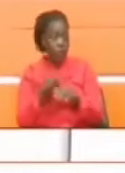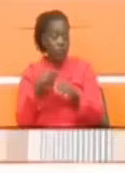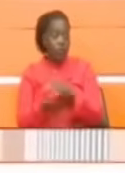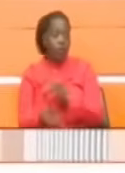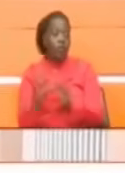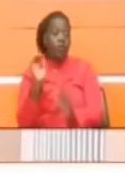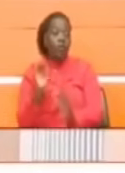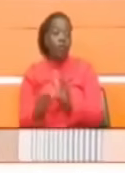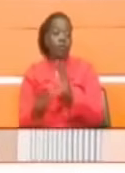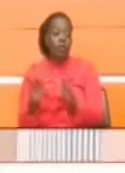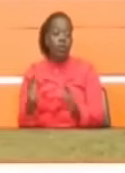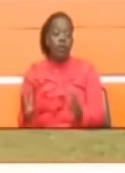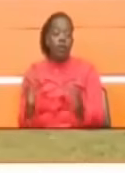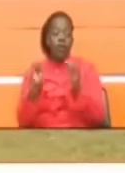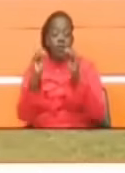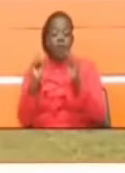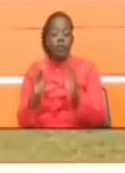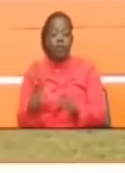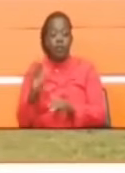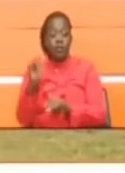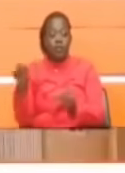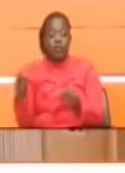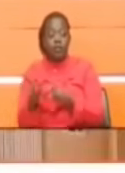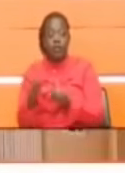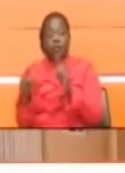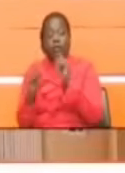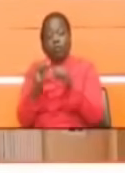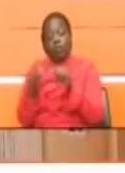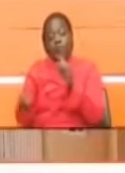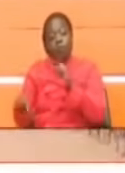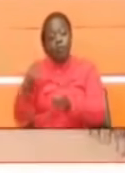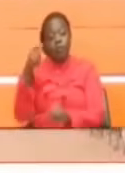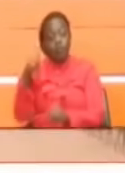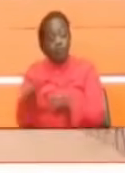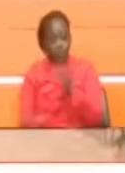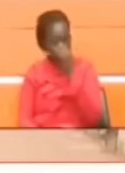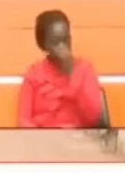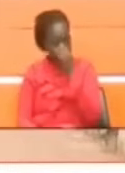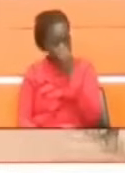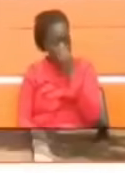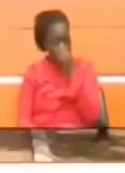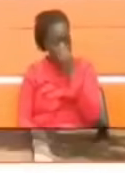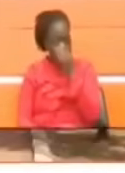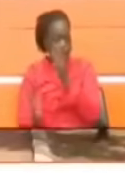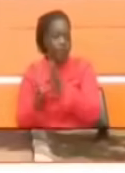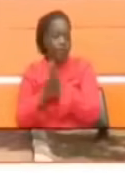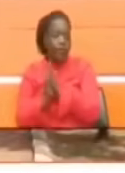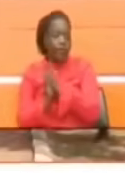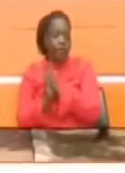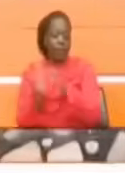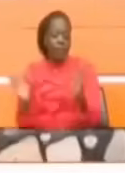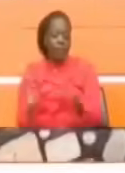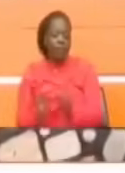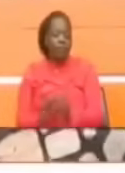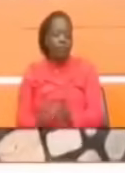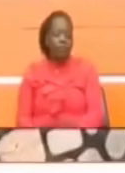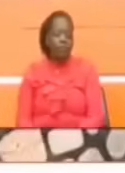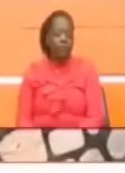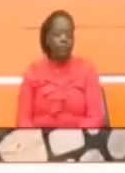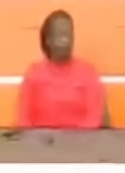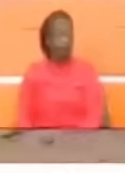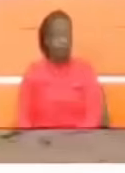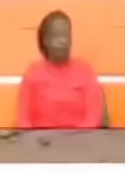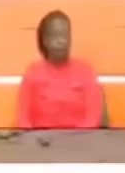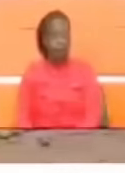Serugo. Abasomesa abalala nabo boogedde ku buwanguzi buno. Henry Nsubuga yakusakidde eggulu lino ku Lwabu Kedde